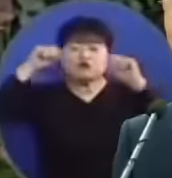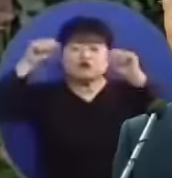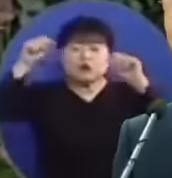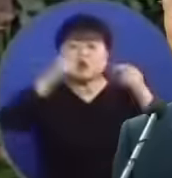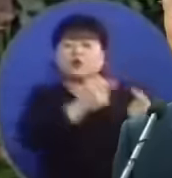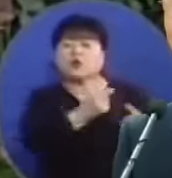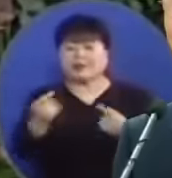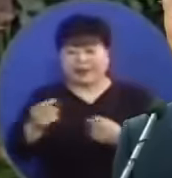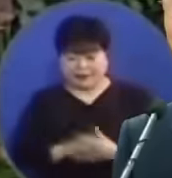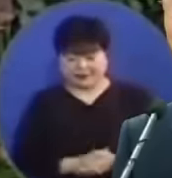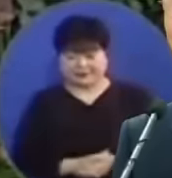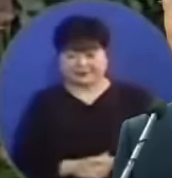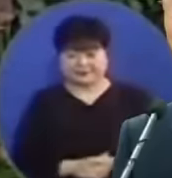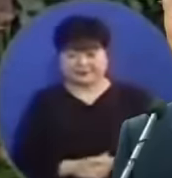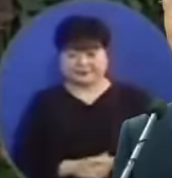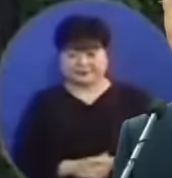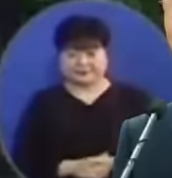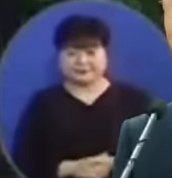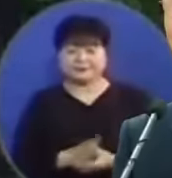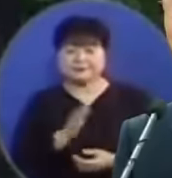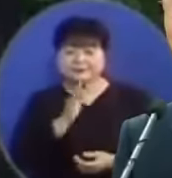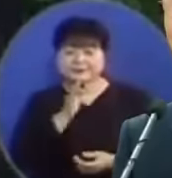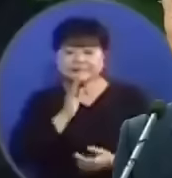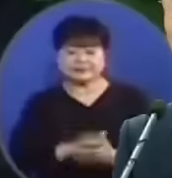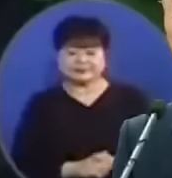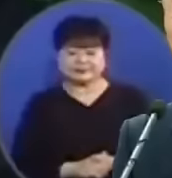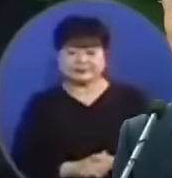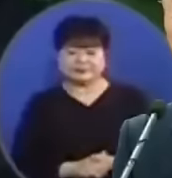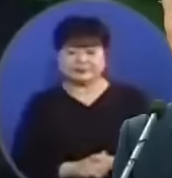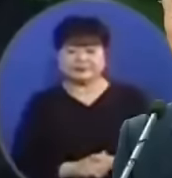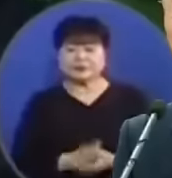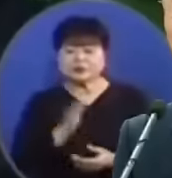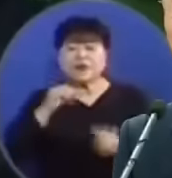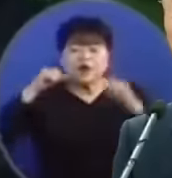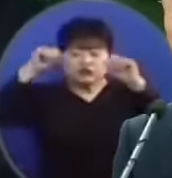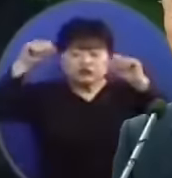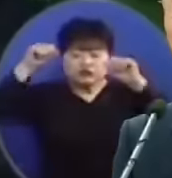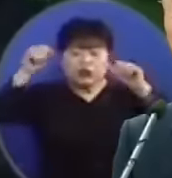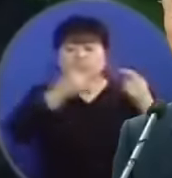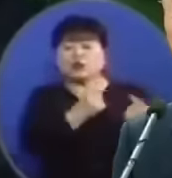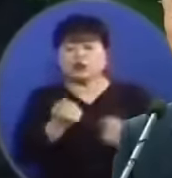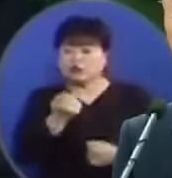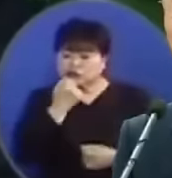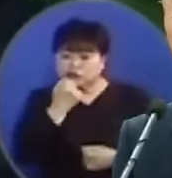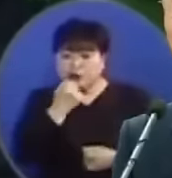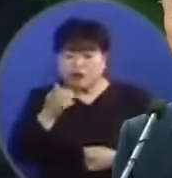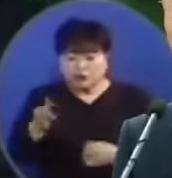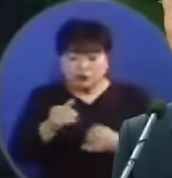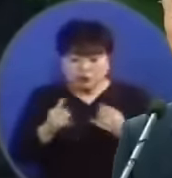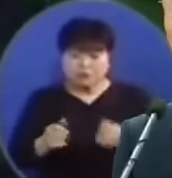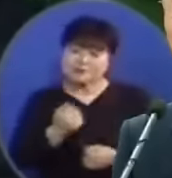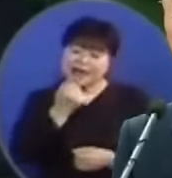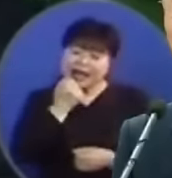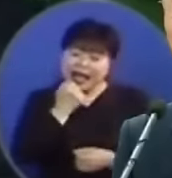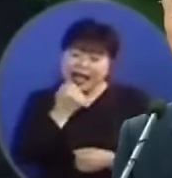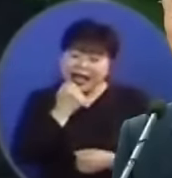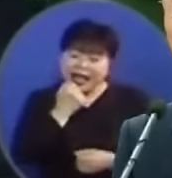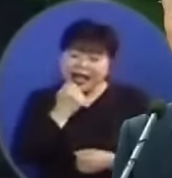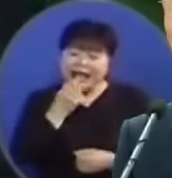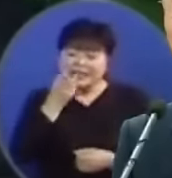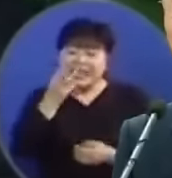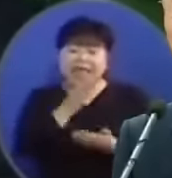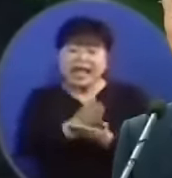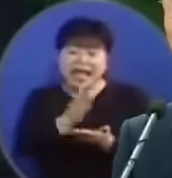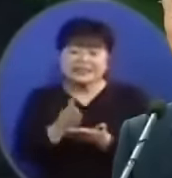말합니다. 사치스러운 것이 아니라 실제 운동이다. 전문가들은 웃을 때 세 가지